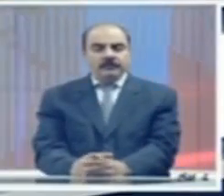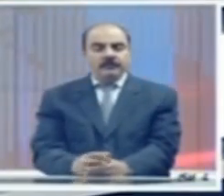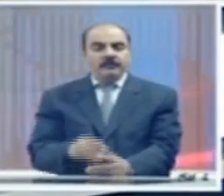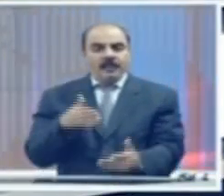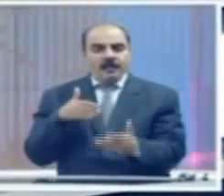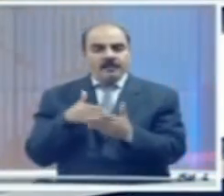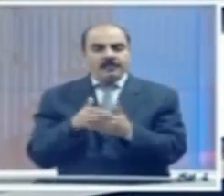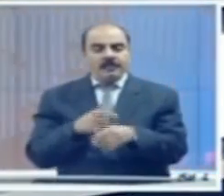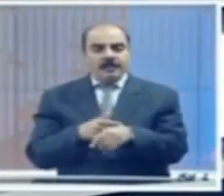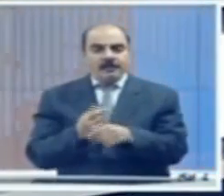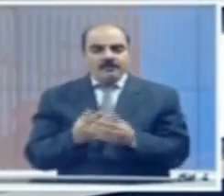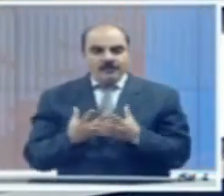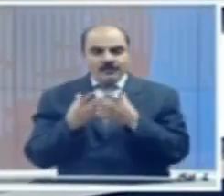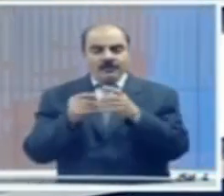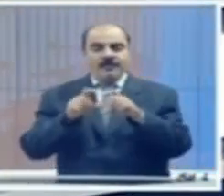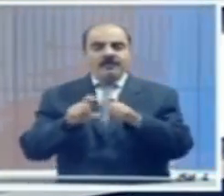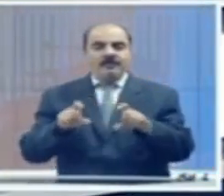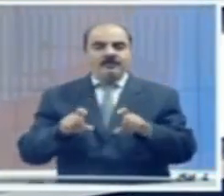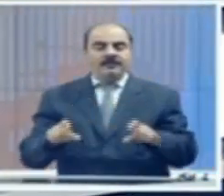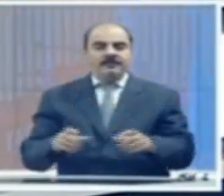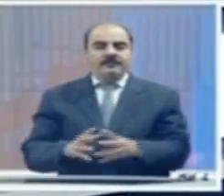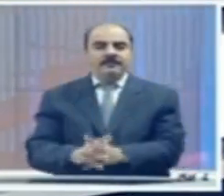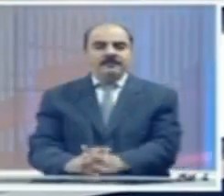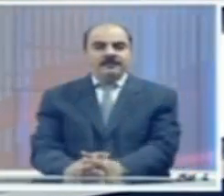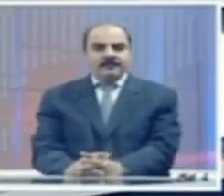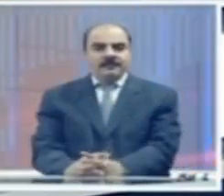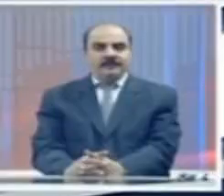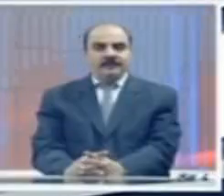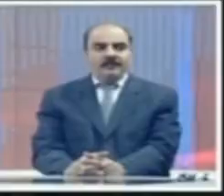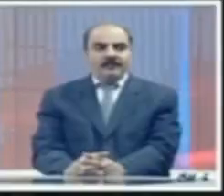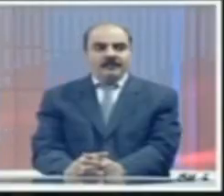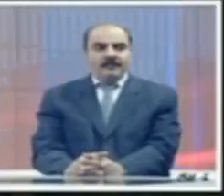نهاية الخامسة، هذا تذكير بأهم العناوين.